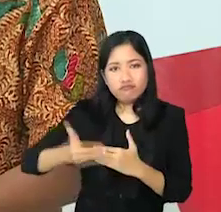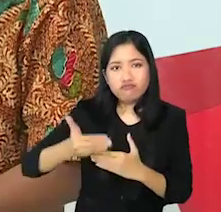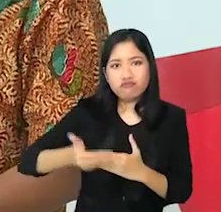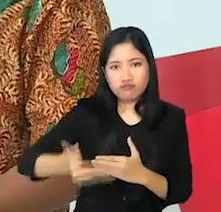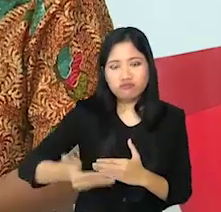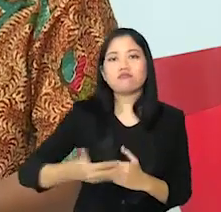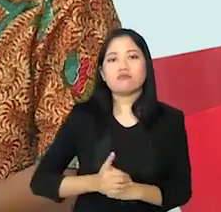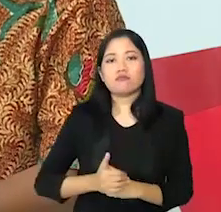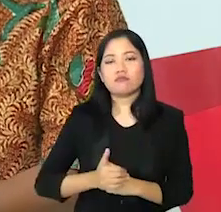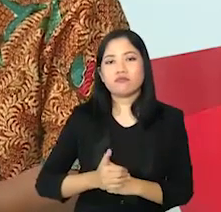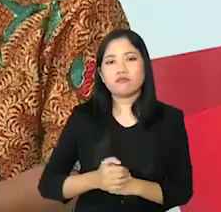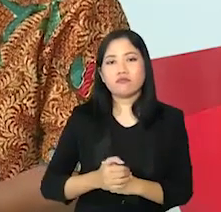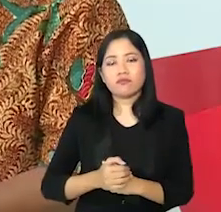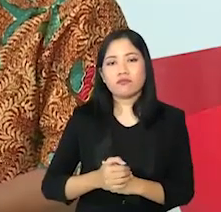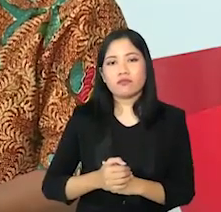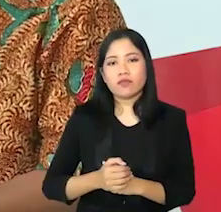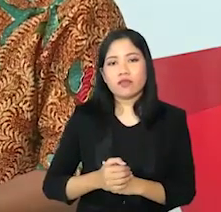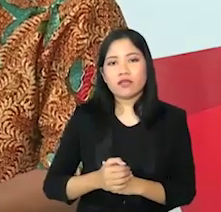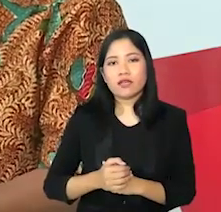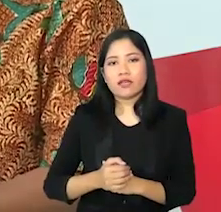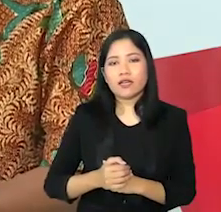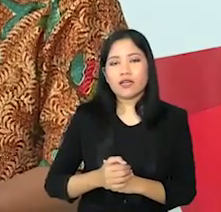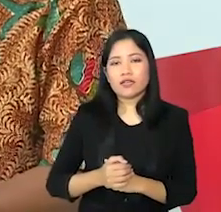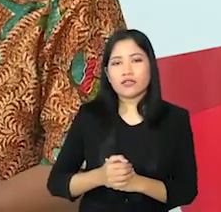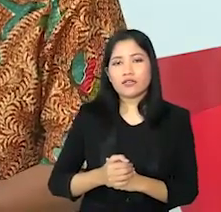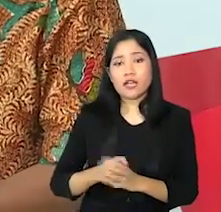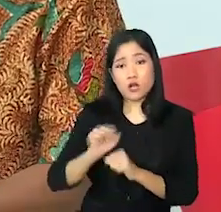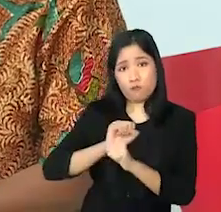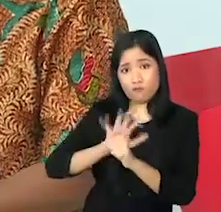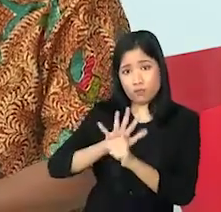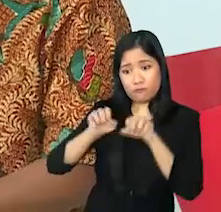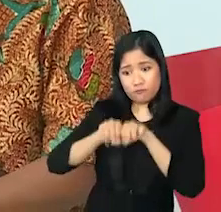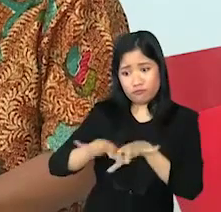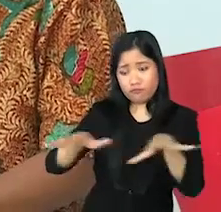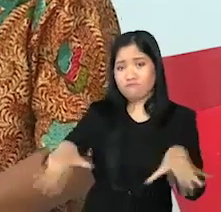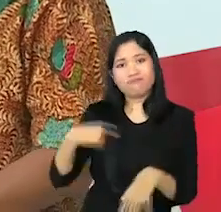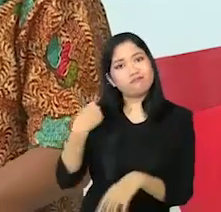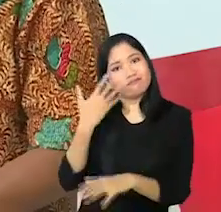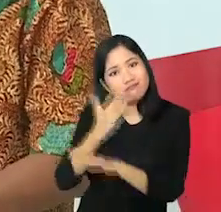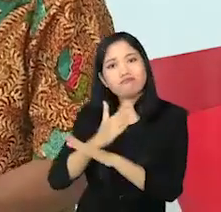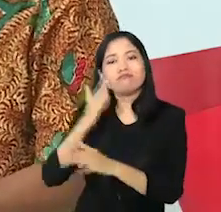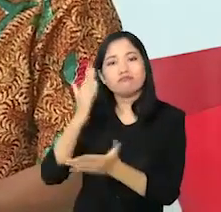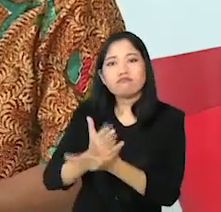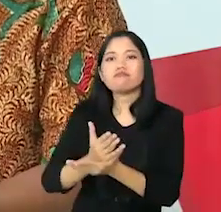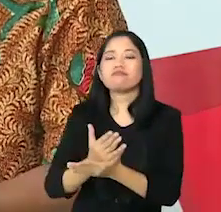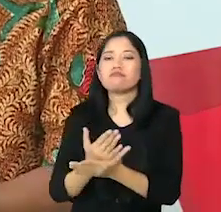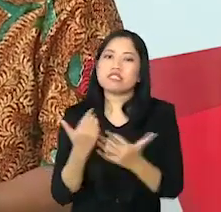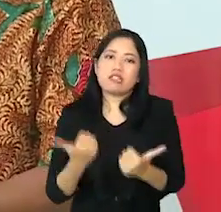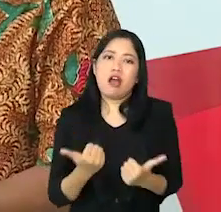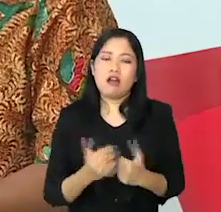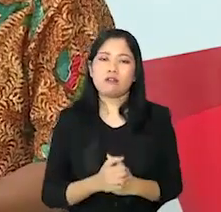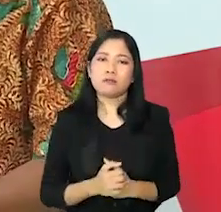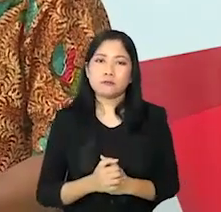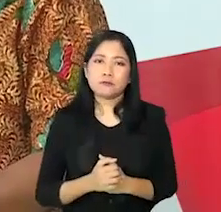massif kitab bisa menghentikan rantai penularan copied 19 stores arah